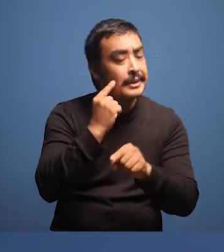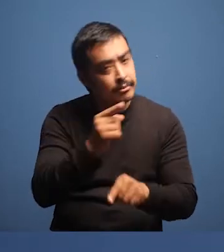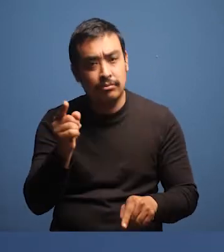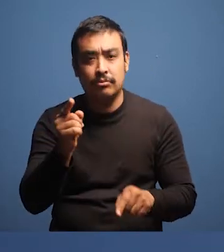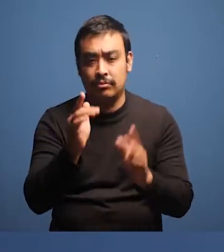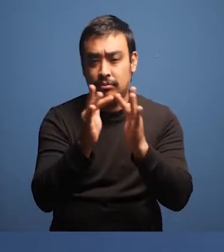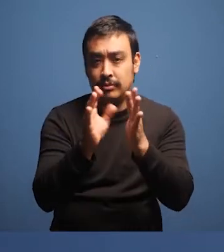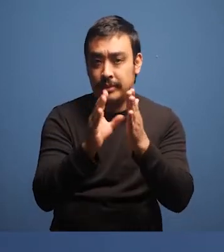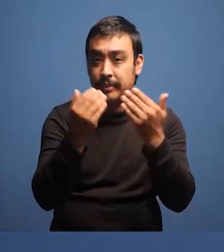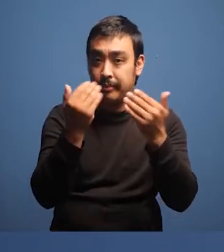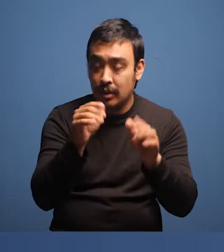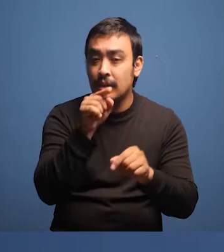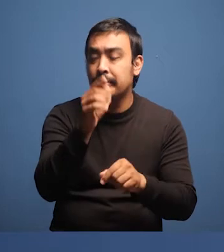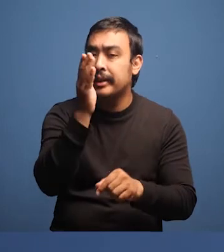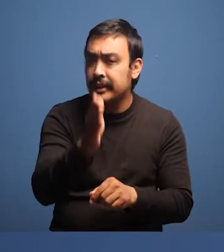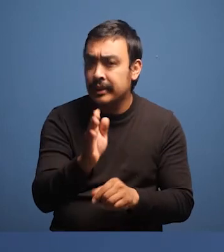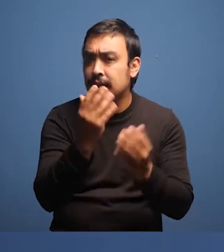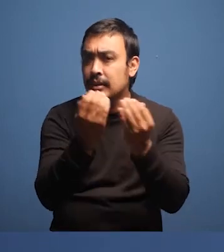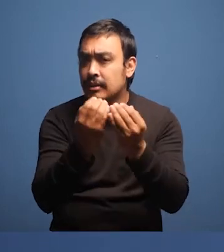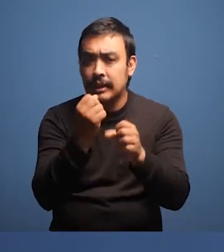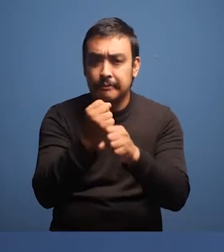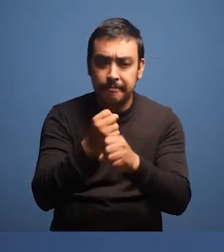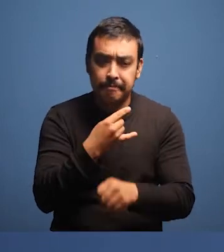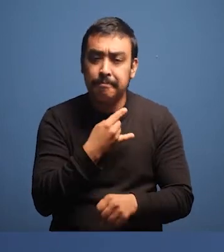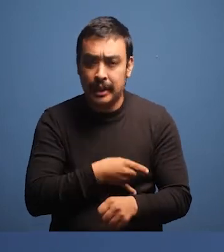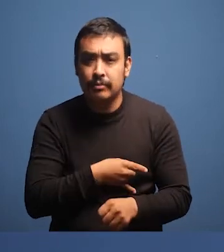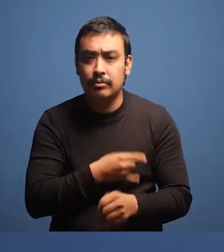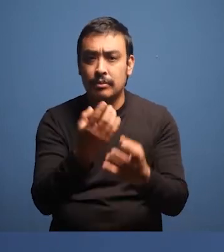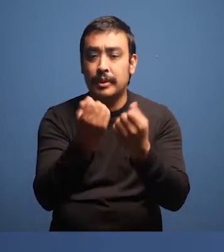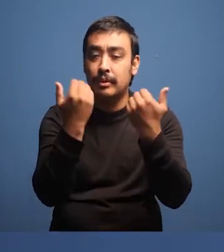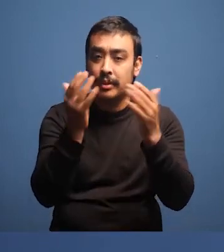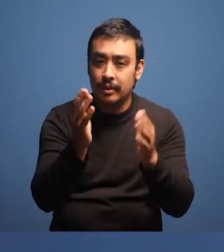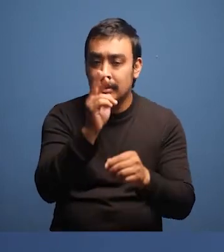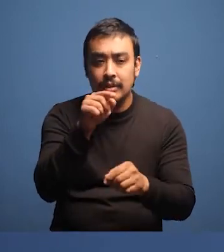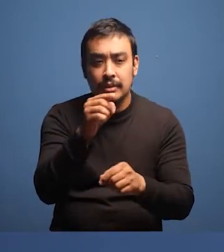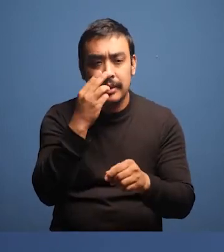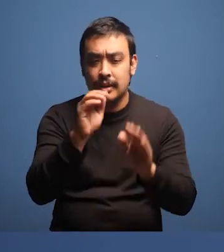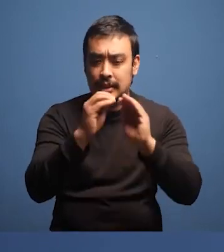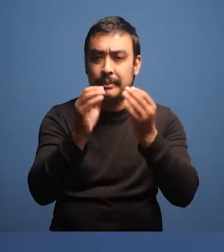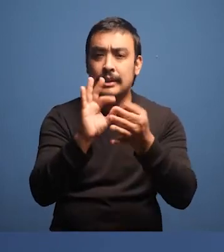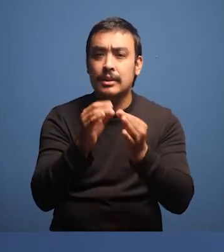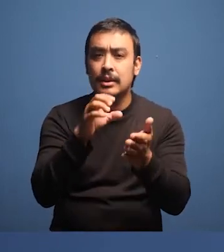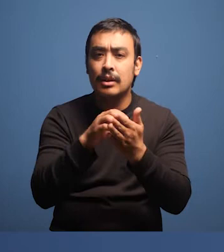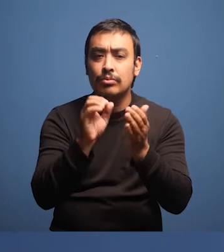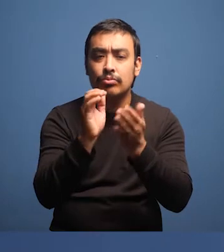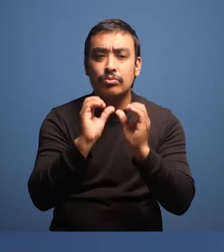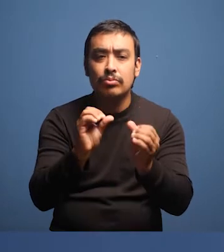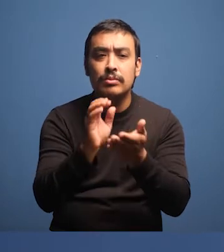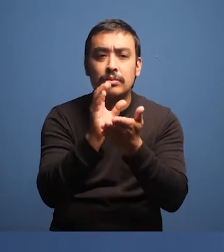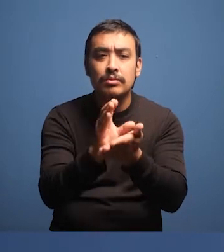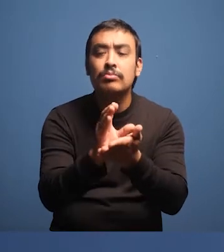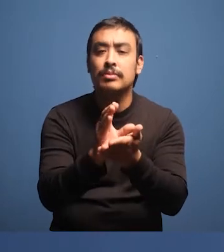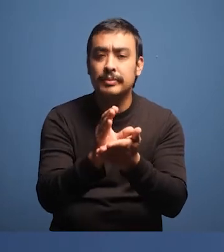भर्चुअली भएको खण्डमा चाहिँ हजुरले चाहिँ के कस्तो एचिभमेन्ट्सहरू चाहिँ पाउनुभयो र त्यसमा चाहिँ सोसियल मिडिया प्लेटफर्मको चाहिँ कस्तो कन्ट्रिब्युसन रह्यो?